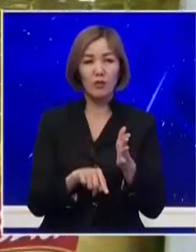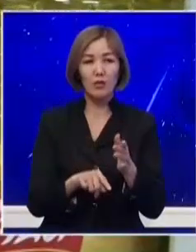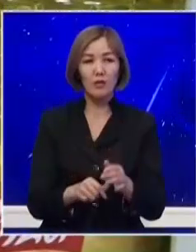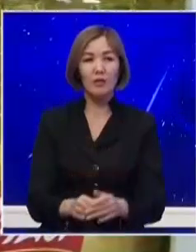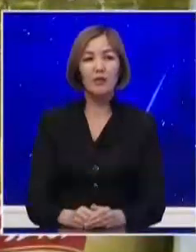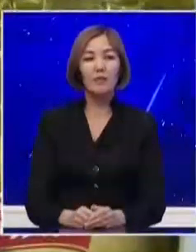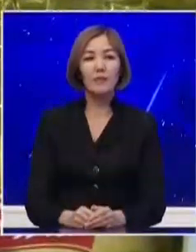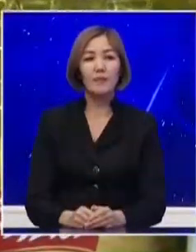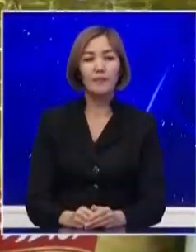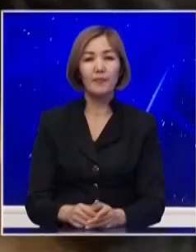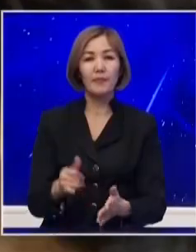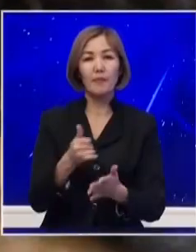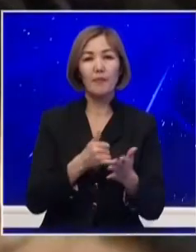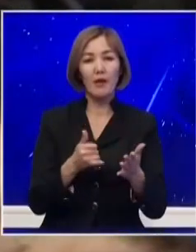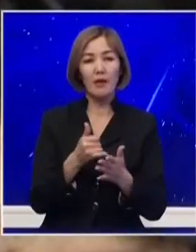750.